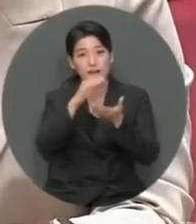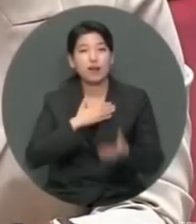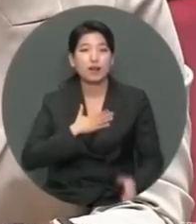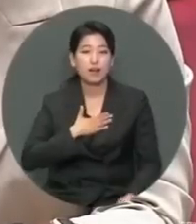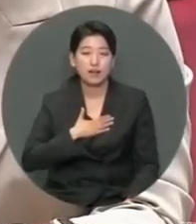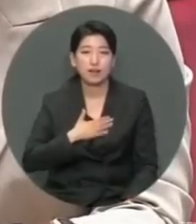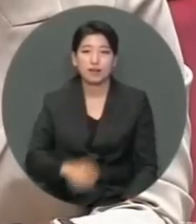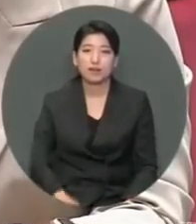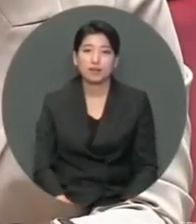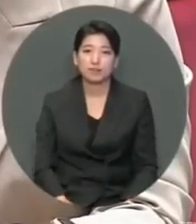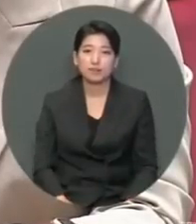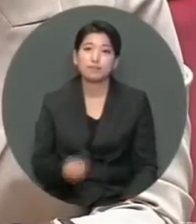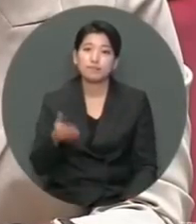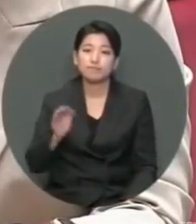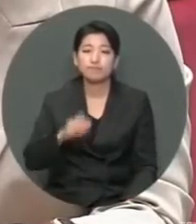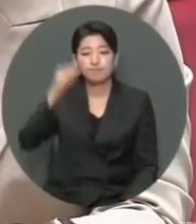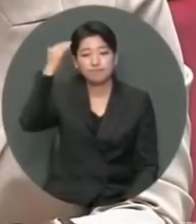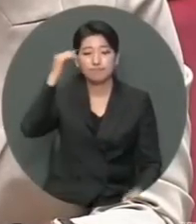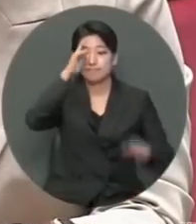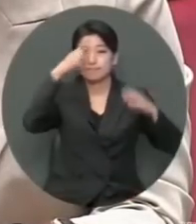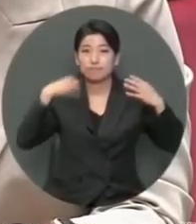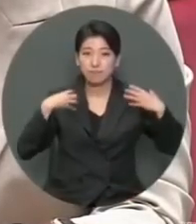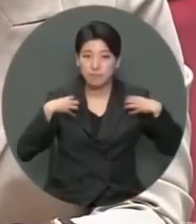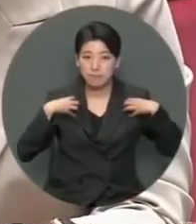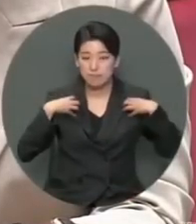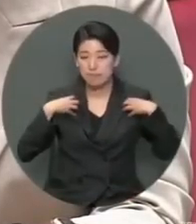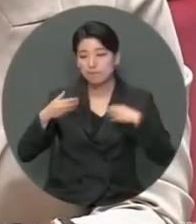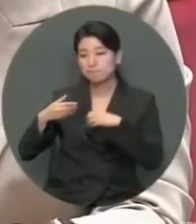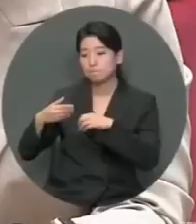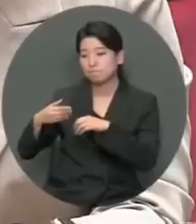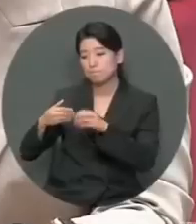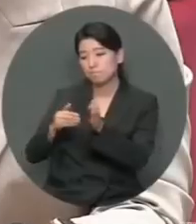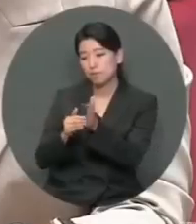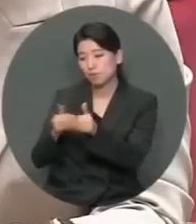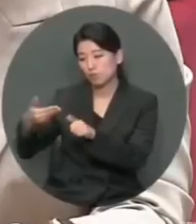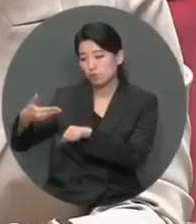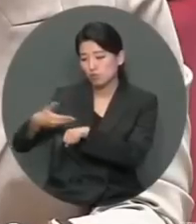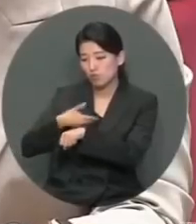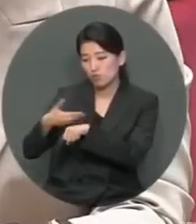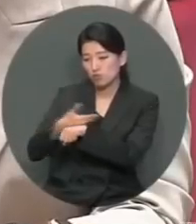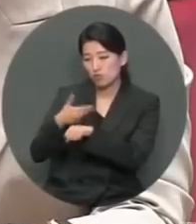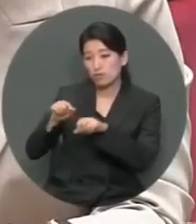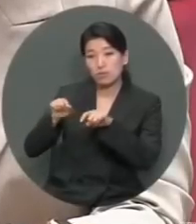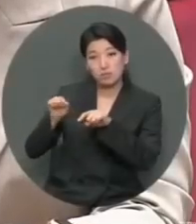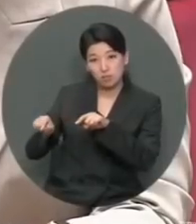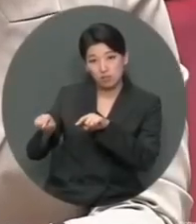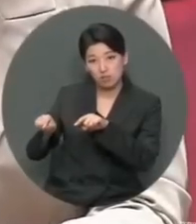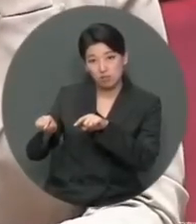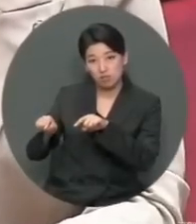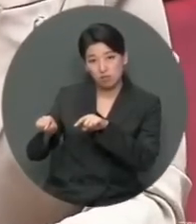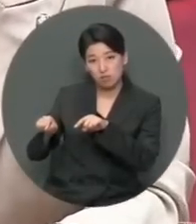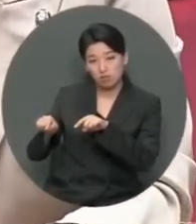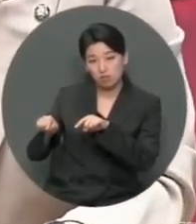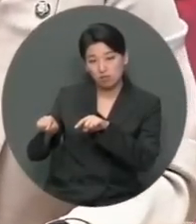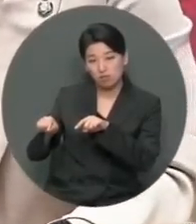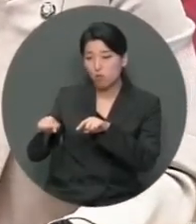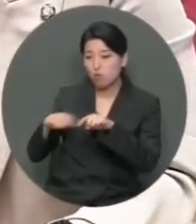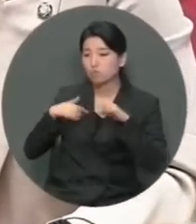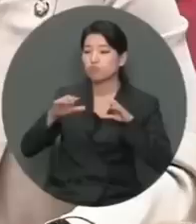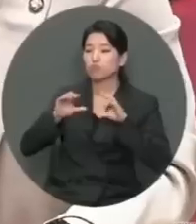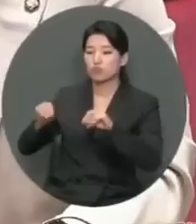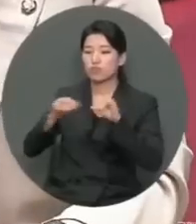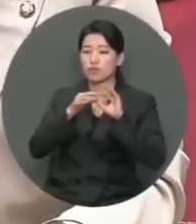그러나 그것은 대한민국 정부가 수입을 하는 것과는 저희는 차단해서 수입하지 않겠다는 거.